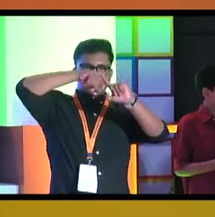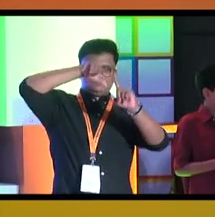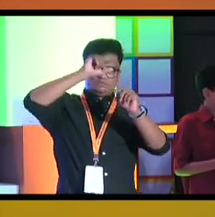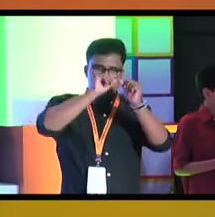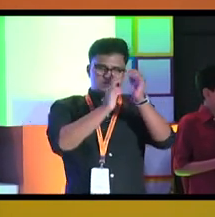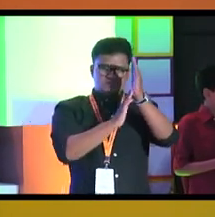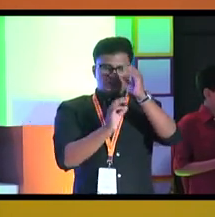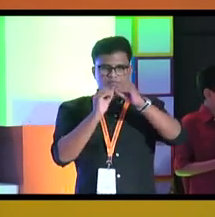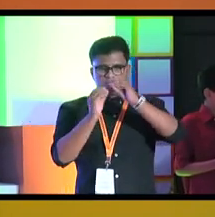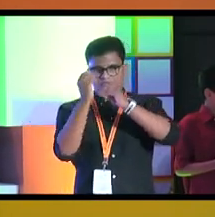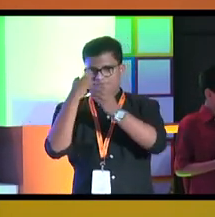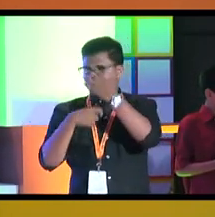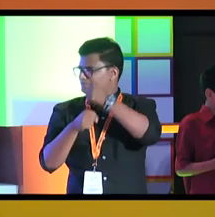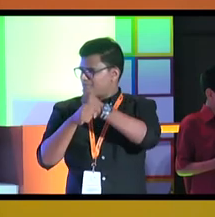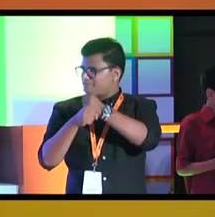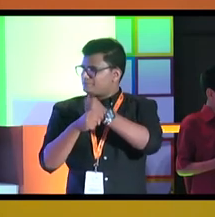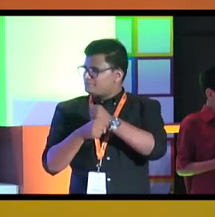सो